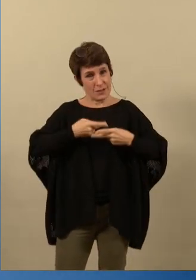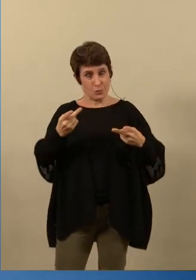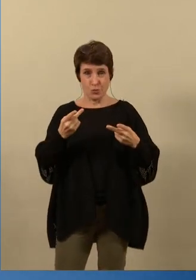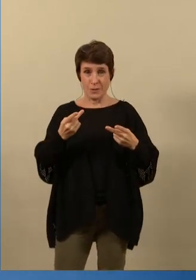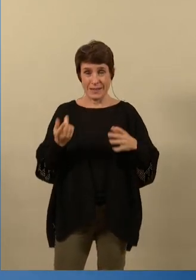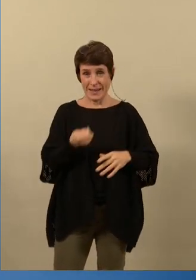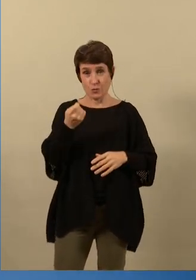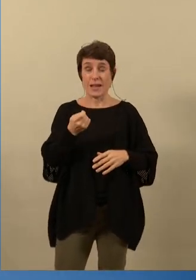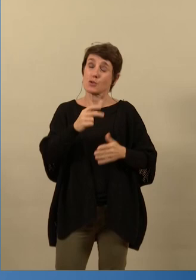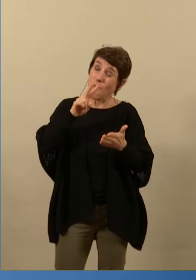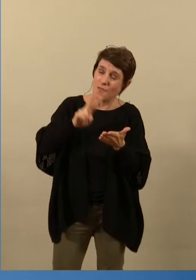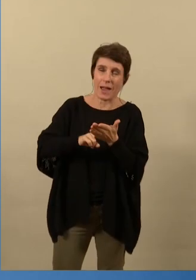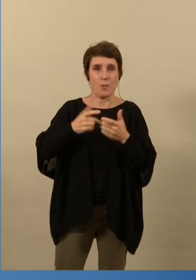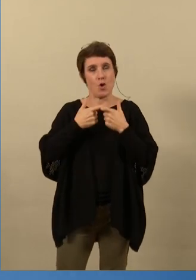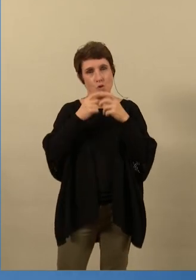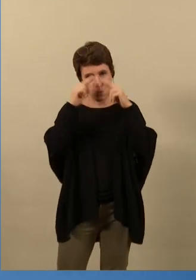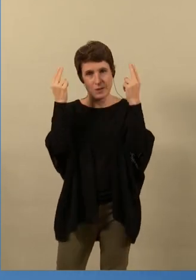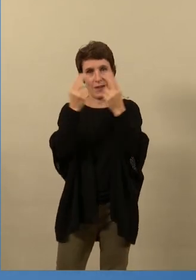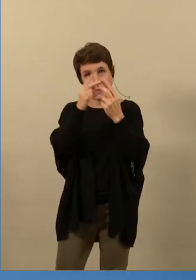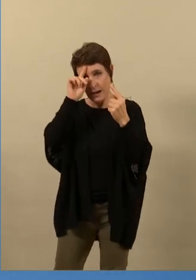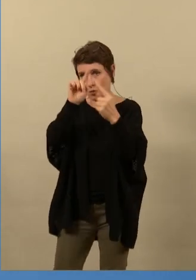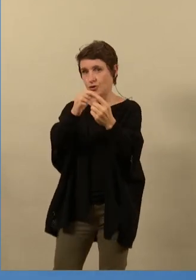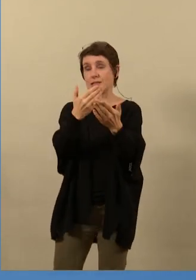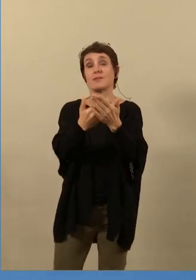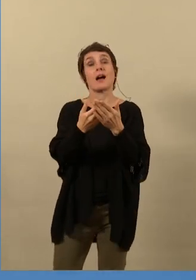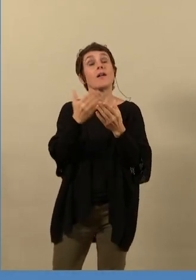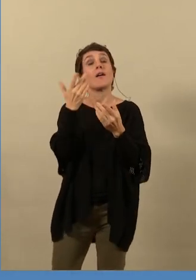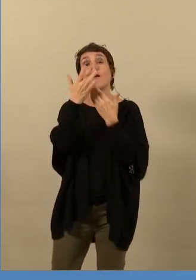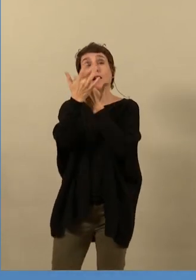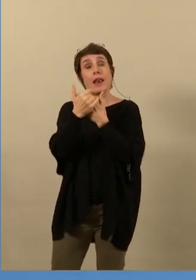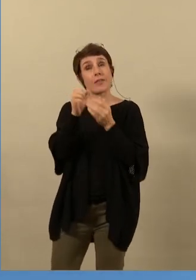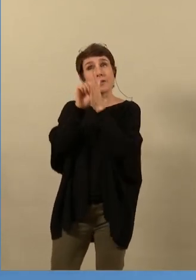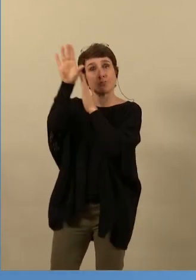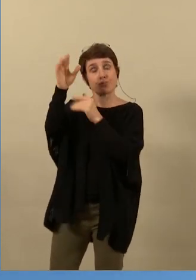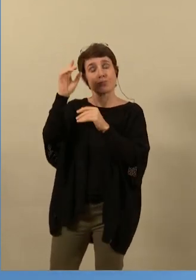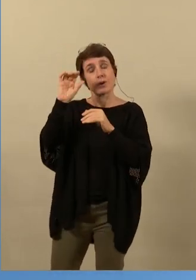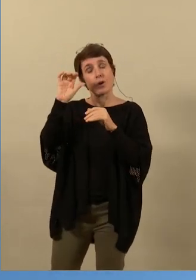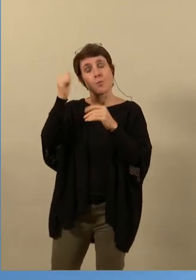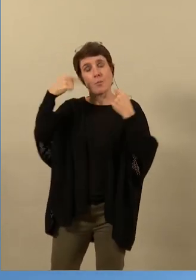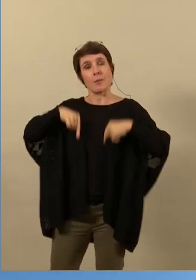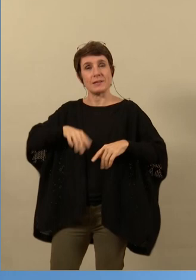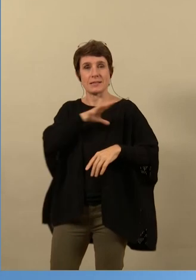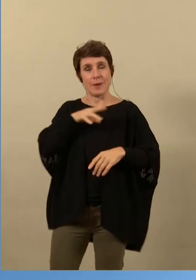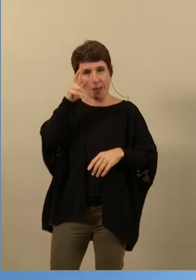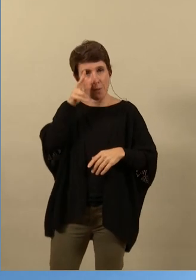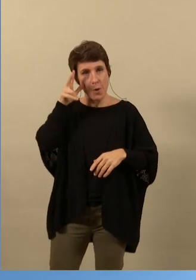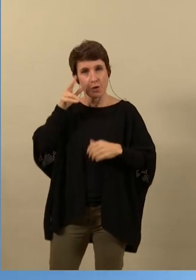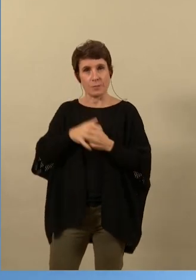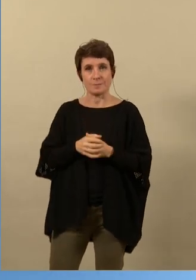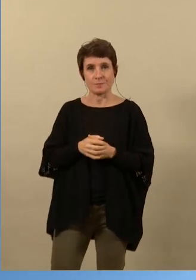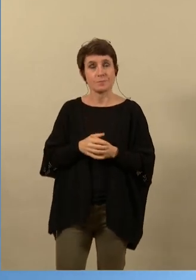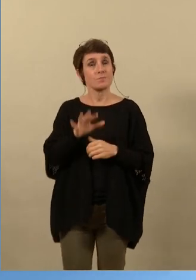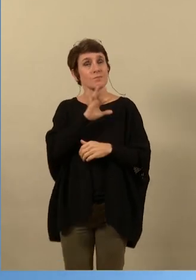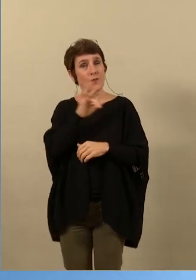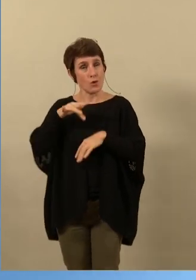universel il est adressé à Madame ellisabeth born première ministre et il est proposé par le groupe grenomblan commun la France a été condamnée à